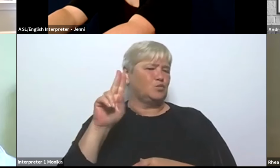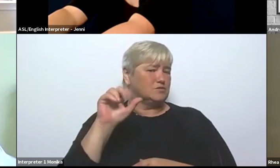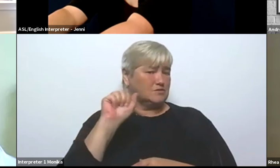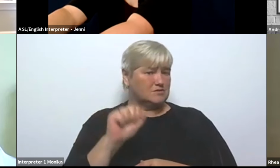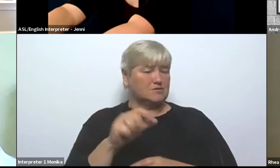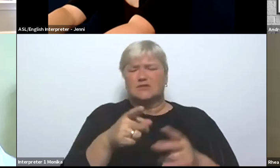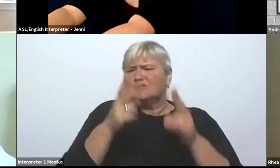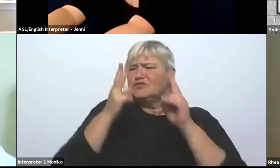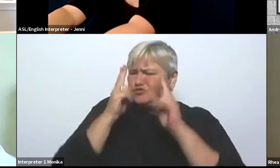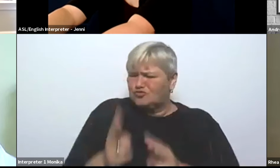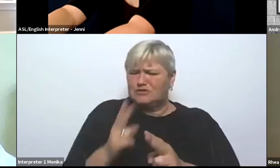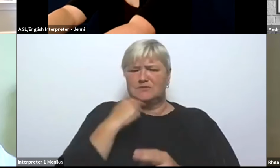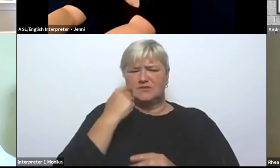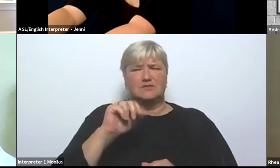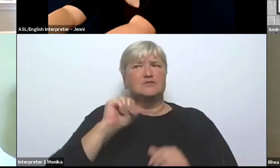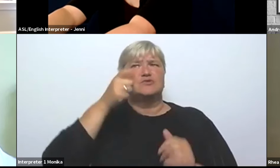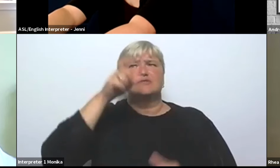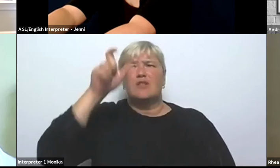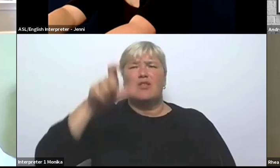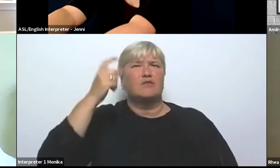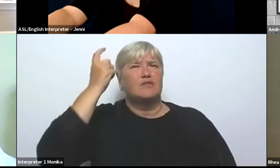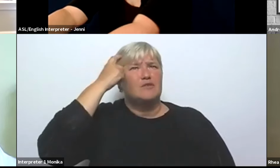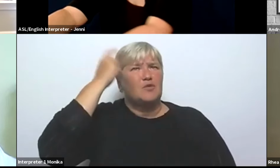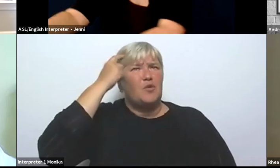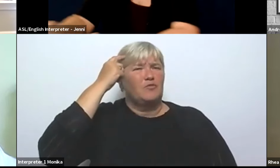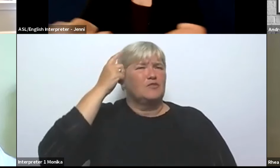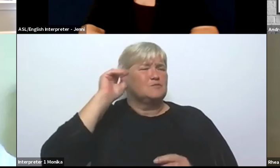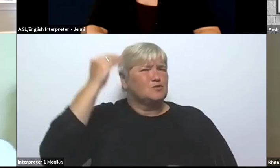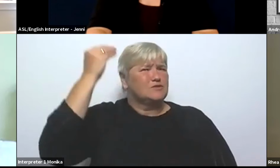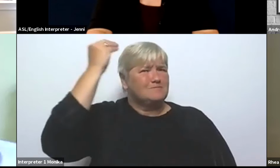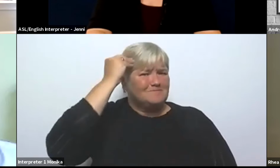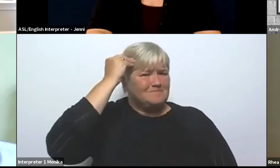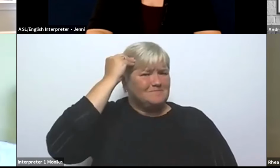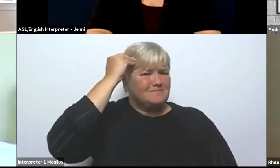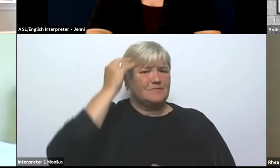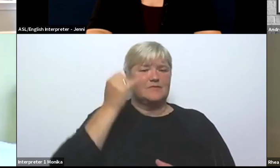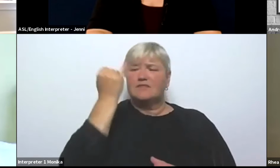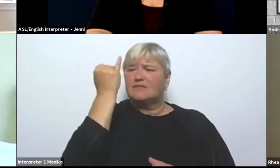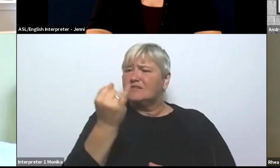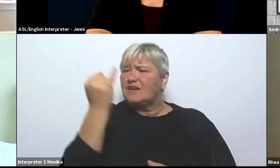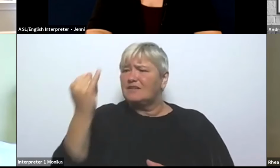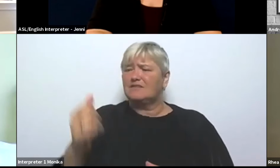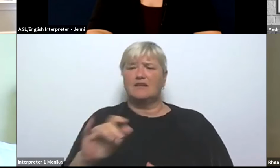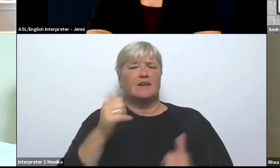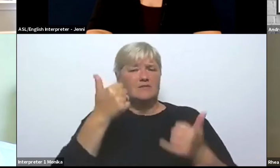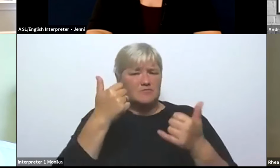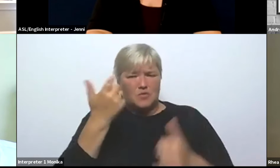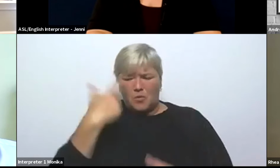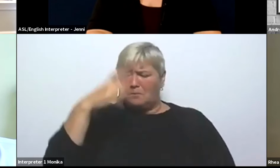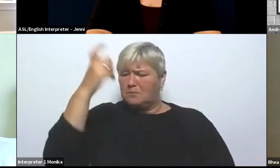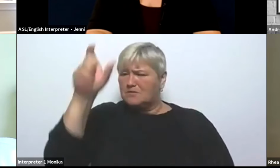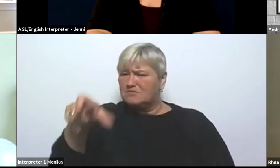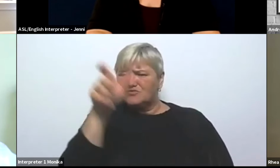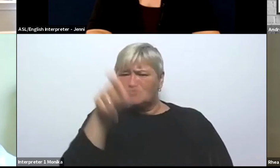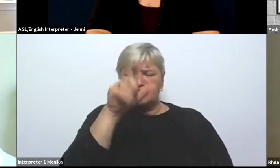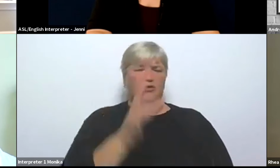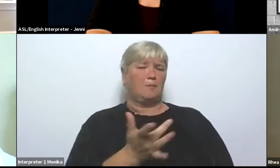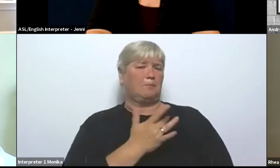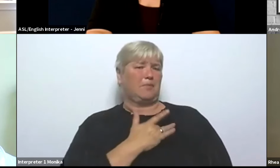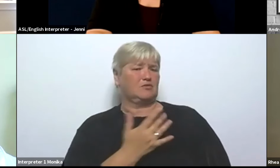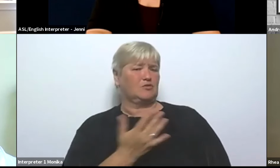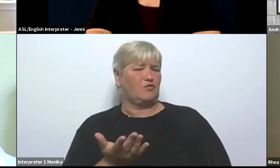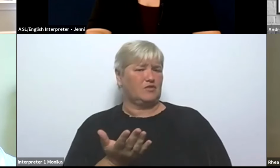in den Köpfen also verankern und jeder wird irgendwann davon betroffen werden, früher oder später. Ich möchte aber, was mir manchmal